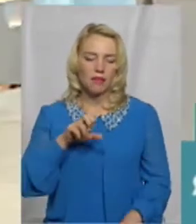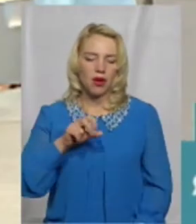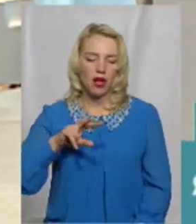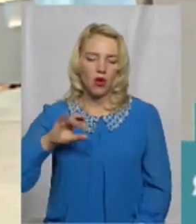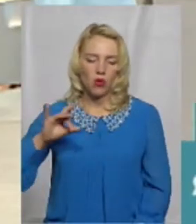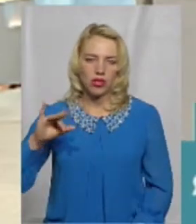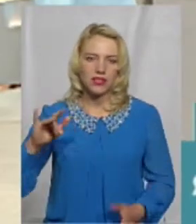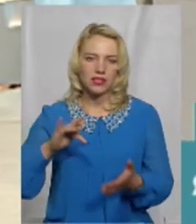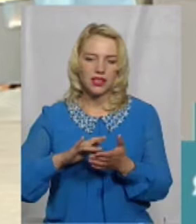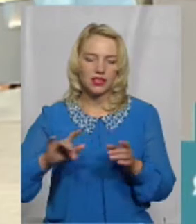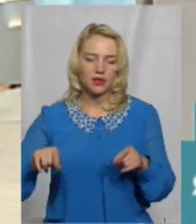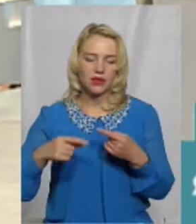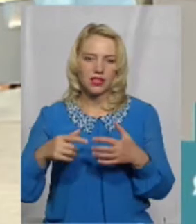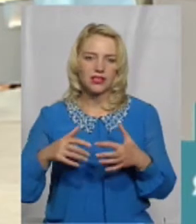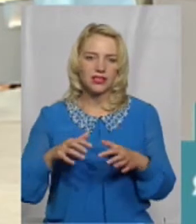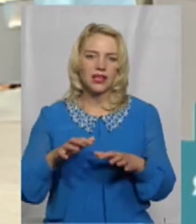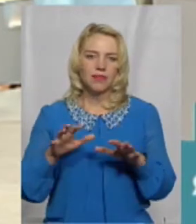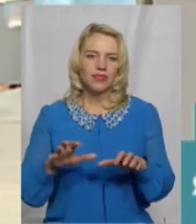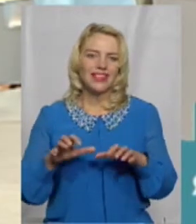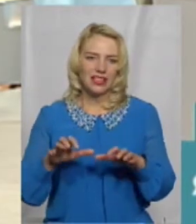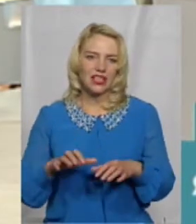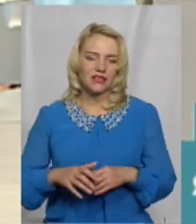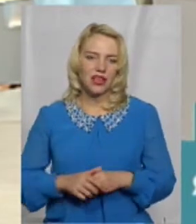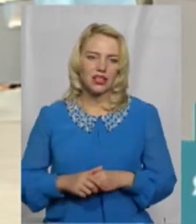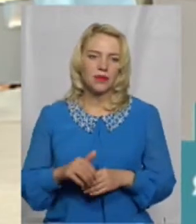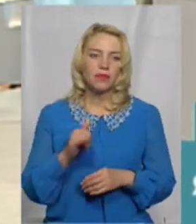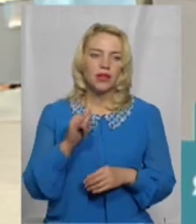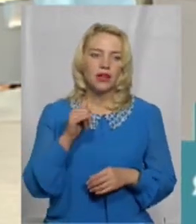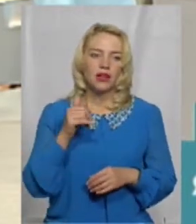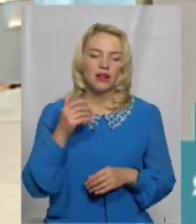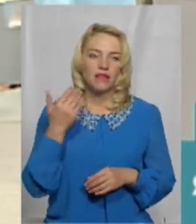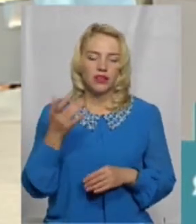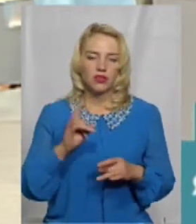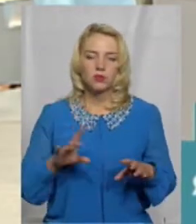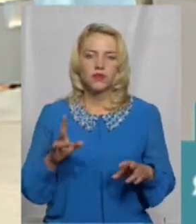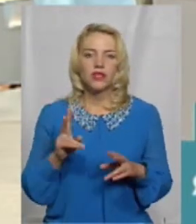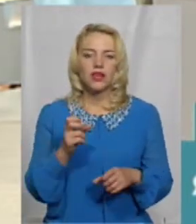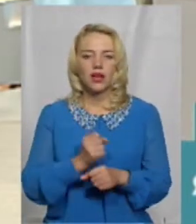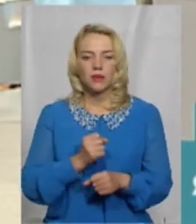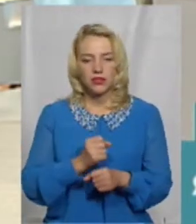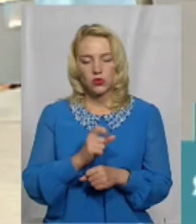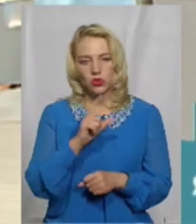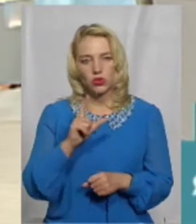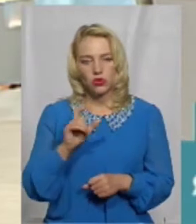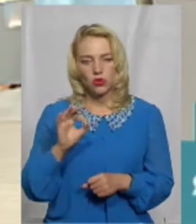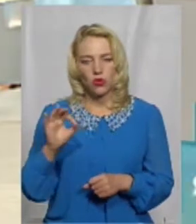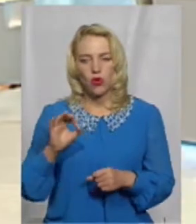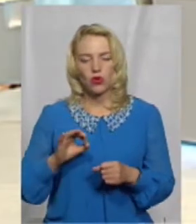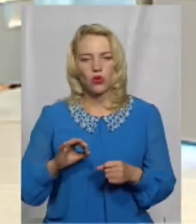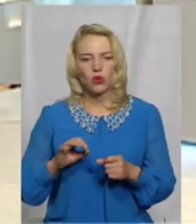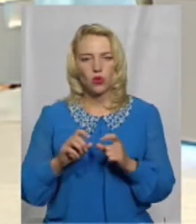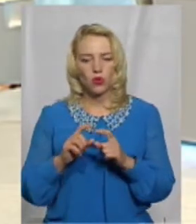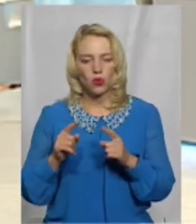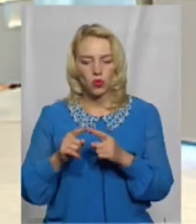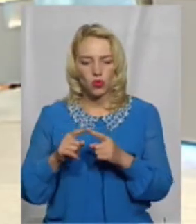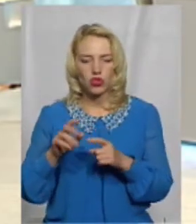тварин. Вітаю. Доброго. Перше запитання до вас, пане Олександре. В сюжеті ви розповіли, як працює зоокуточок, про його фінансування, але